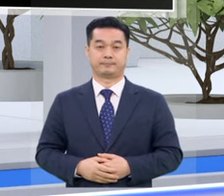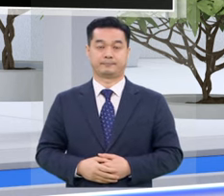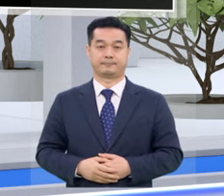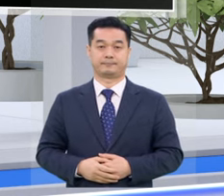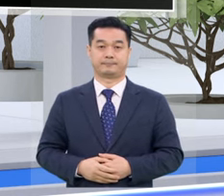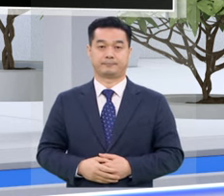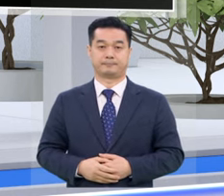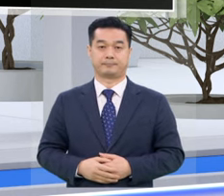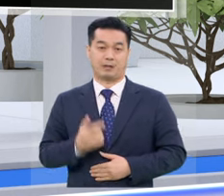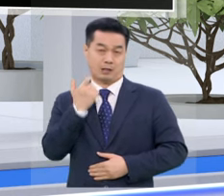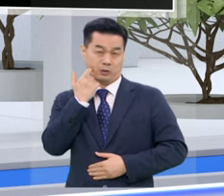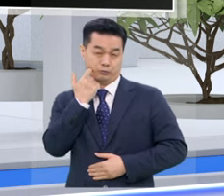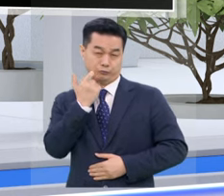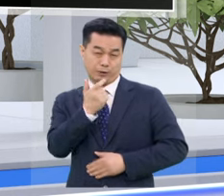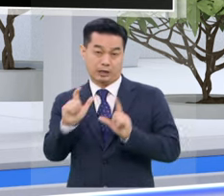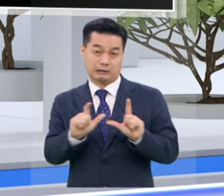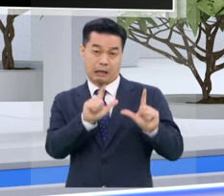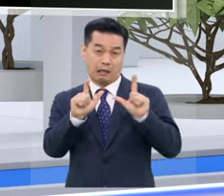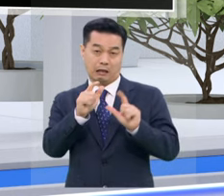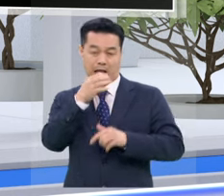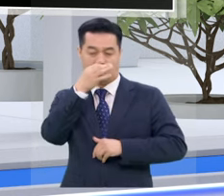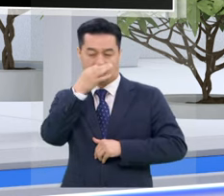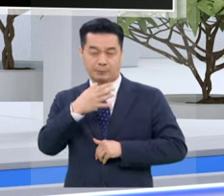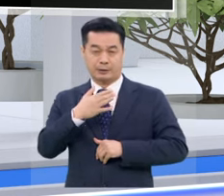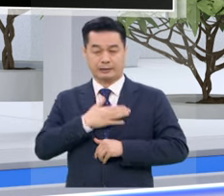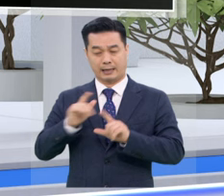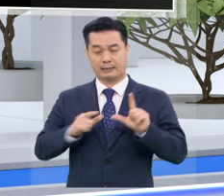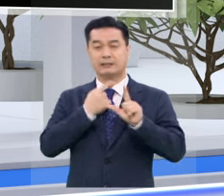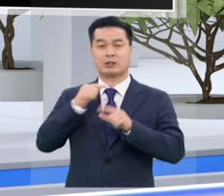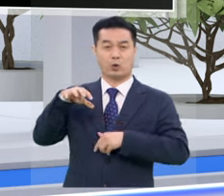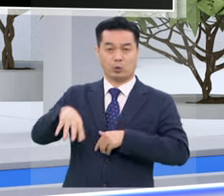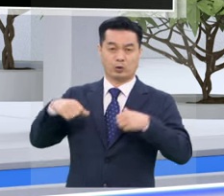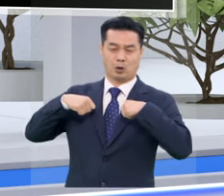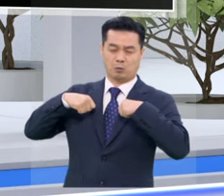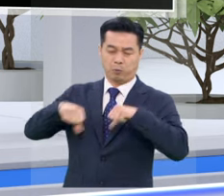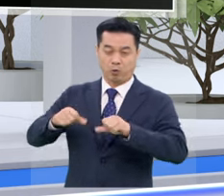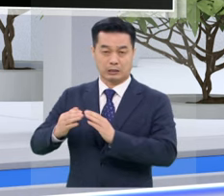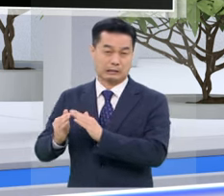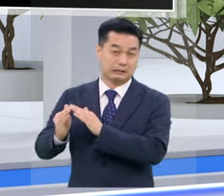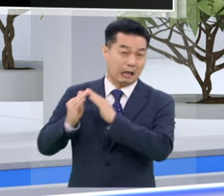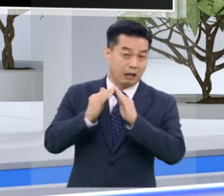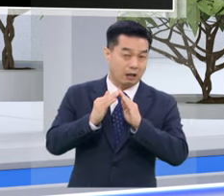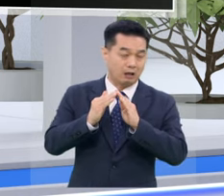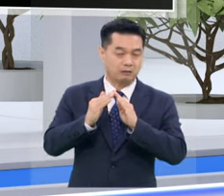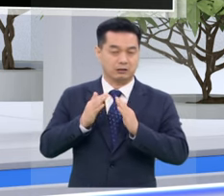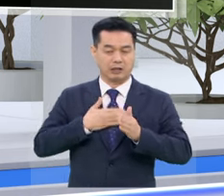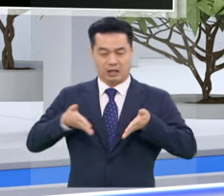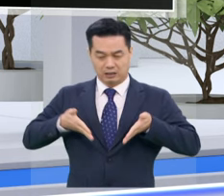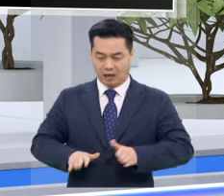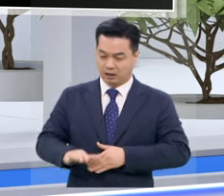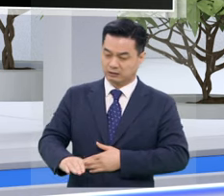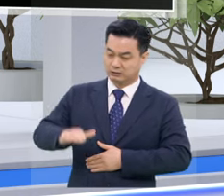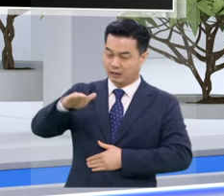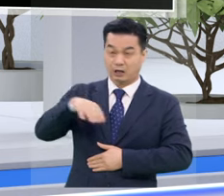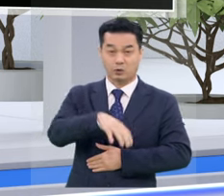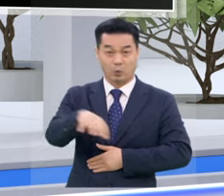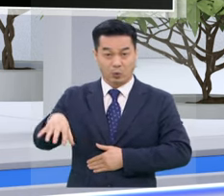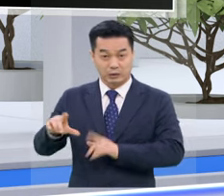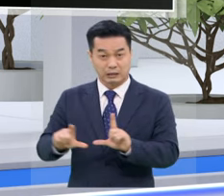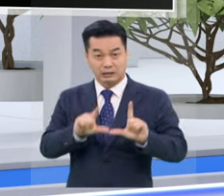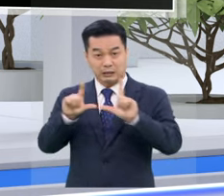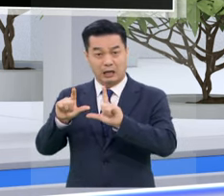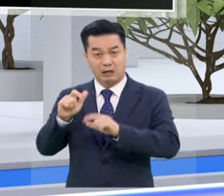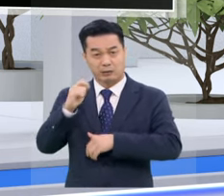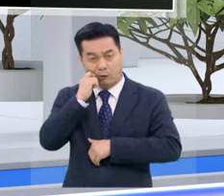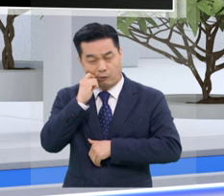있습니다 삶이 힘들어 자신의 털을 버리고 떠나야 하는 현실 자신이 태어나고 자란 곳에서 삶을 지속하지